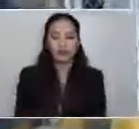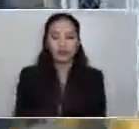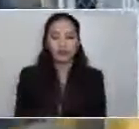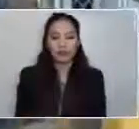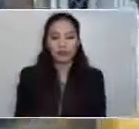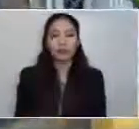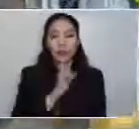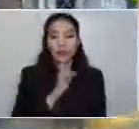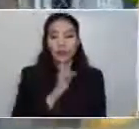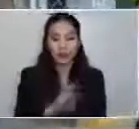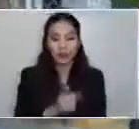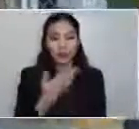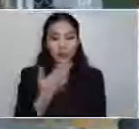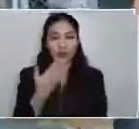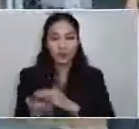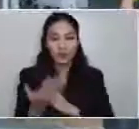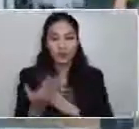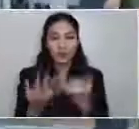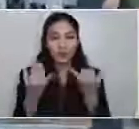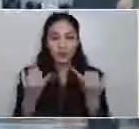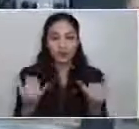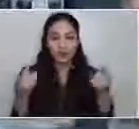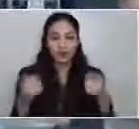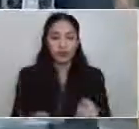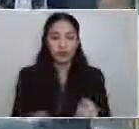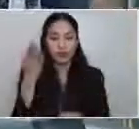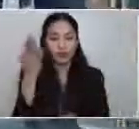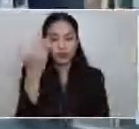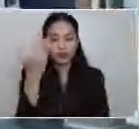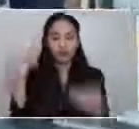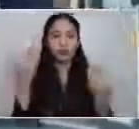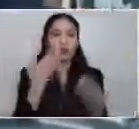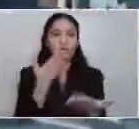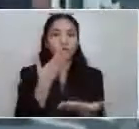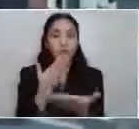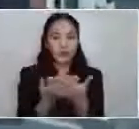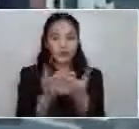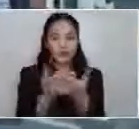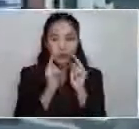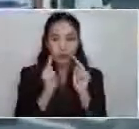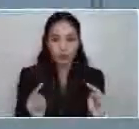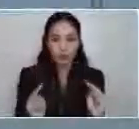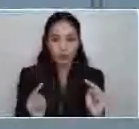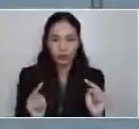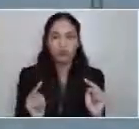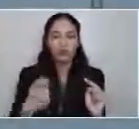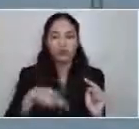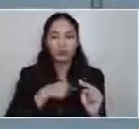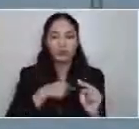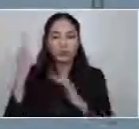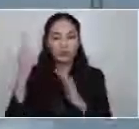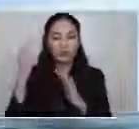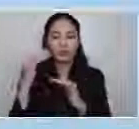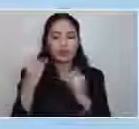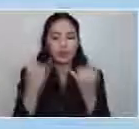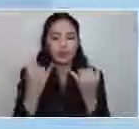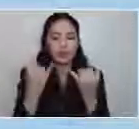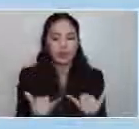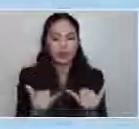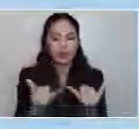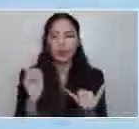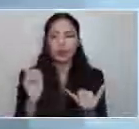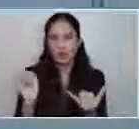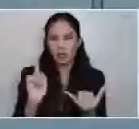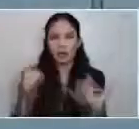ang pampitong batch ng Sinovac na darating sa bansa at so far ay ang pinakamarami. Sa ngayon gani ay nakapwesto na rito yung mga